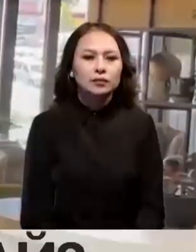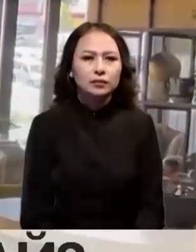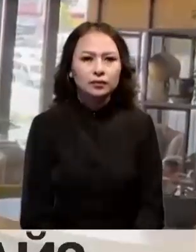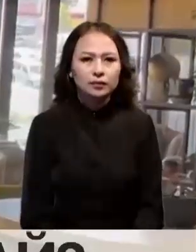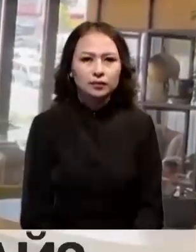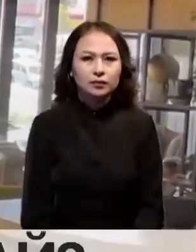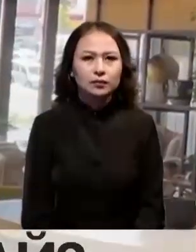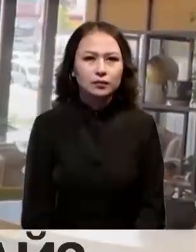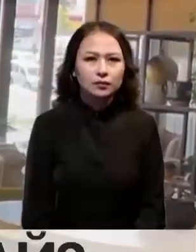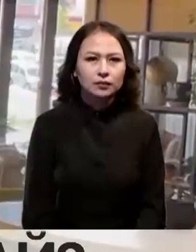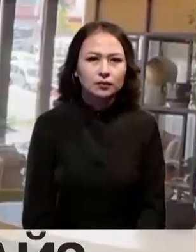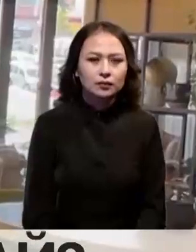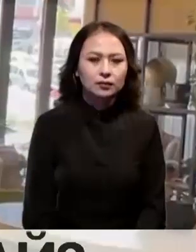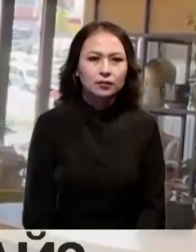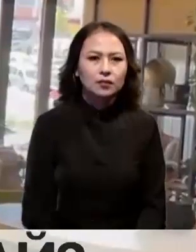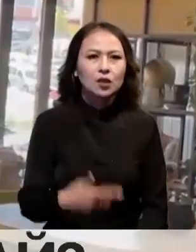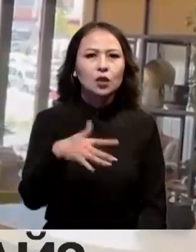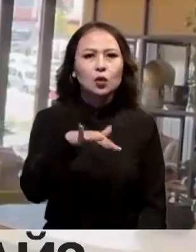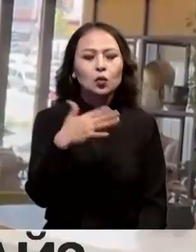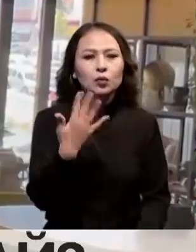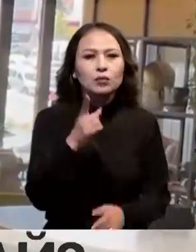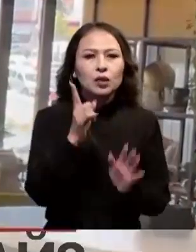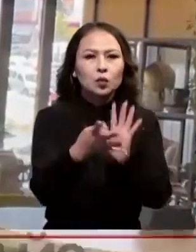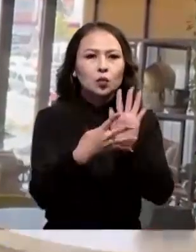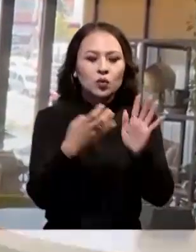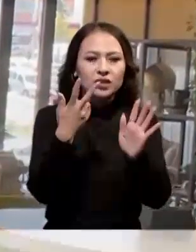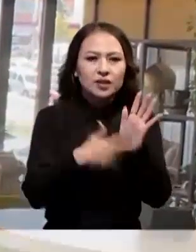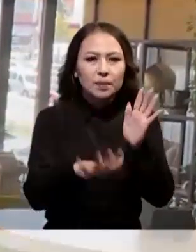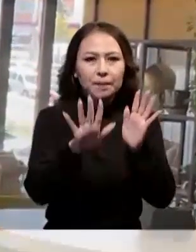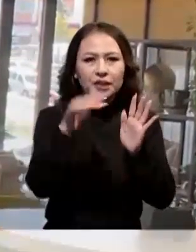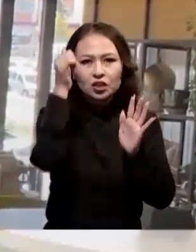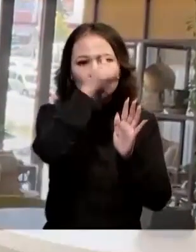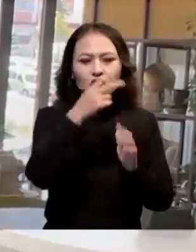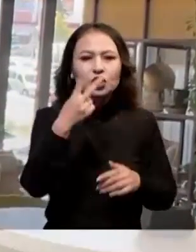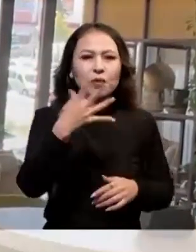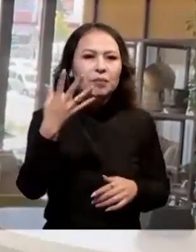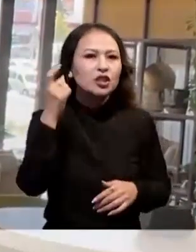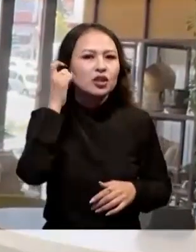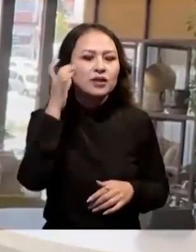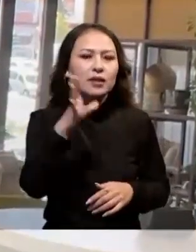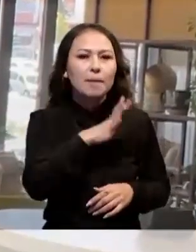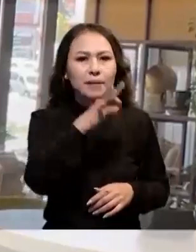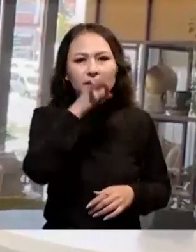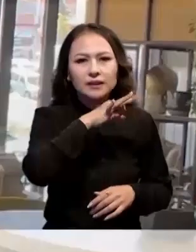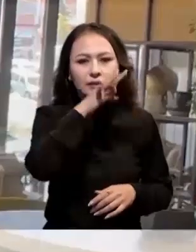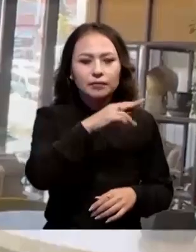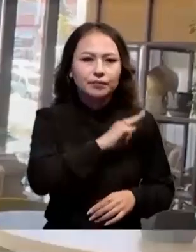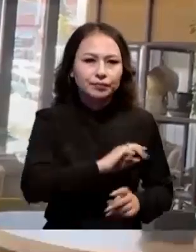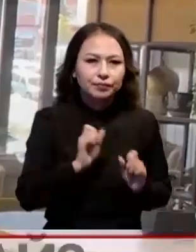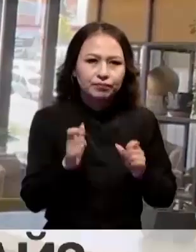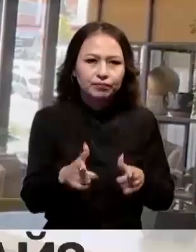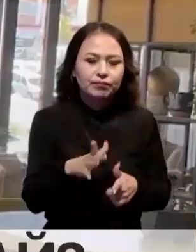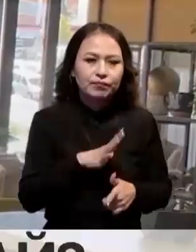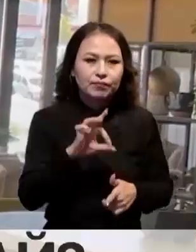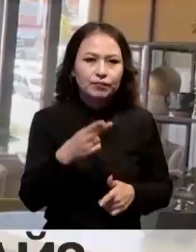25 жыл бір пейіл әзанында чалышарак. 1985 жылы 25 жасымда фармацепт ретінде қызметке кірістім.